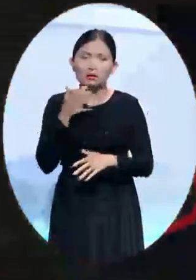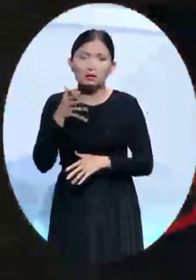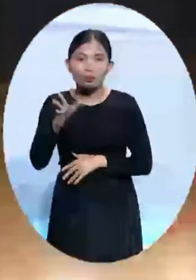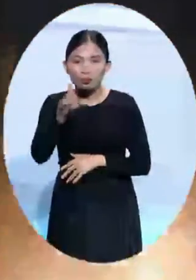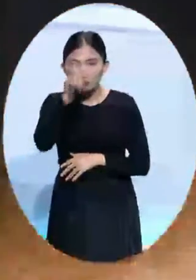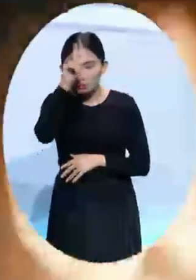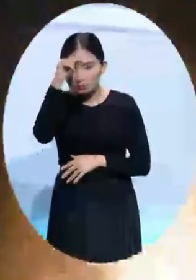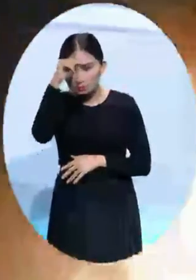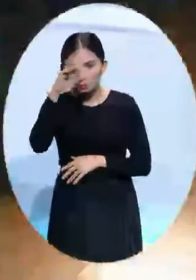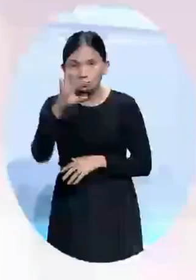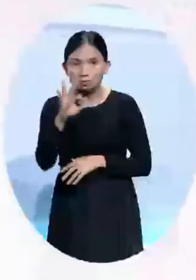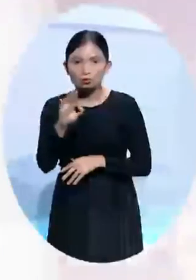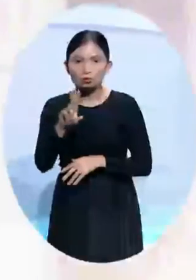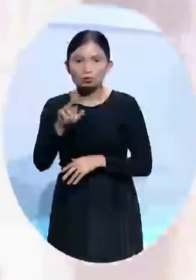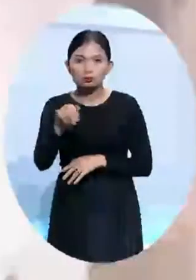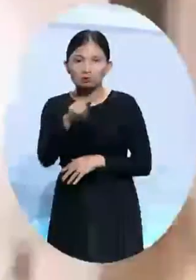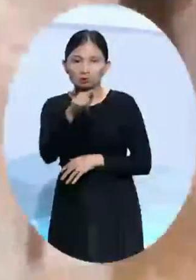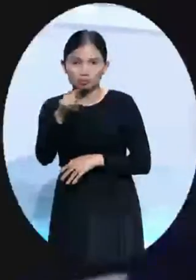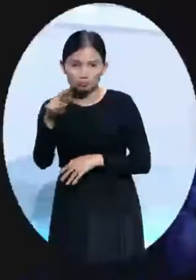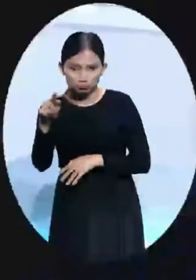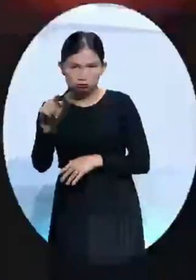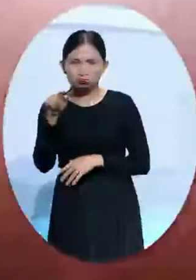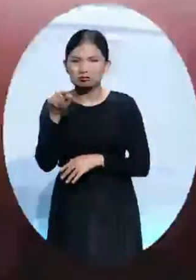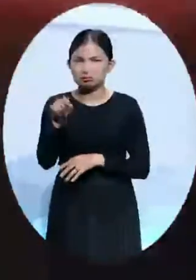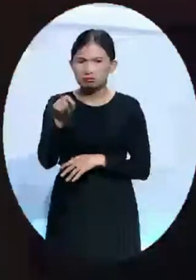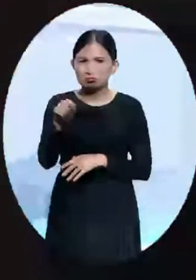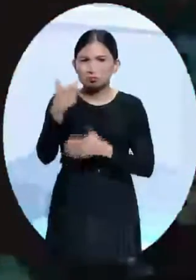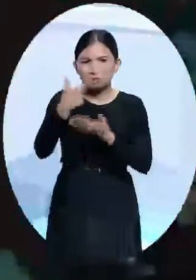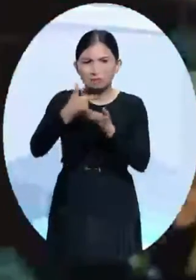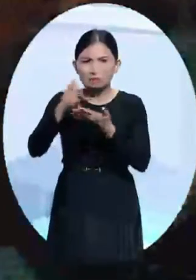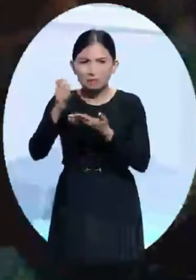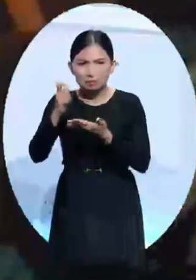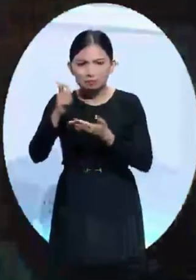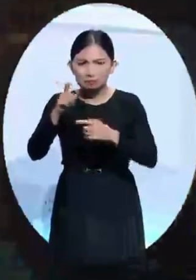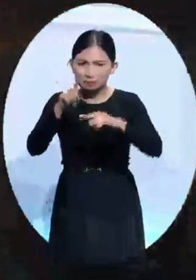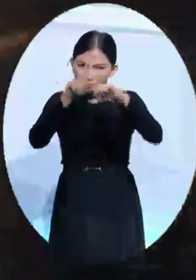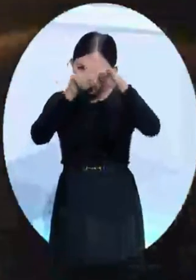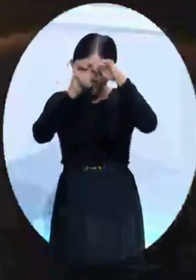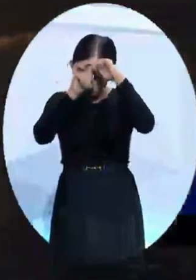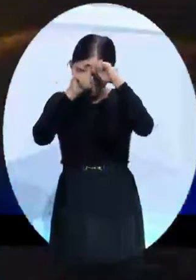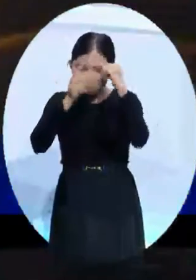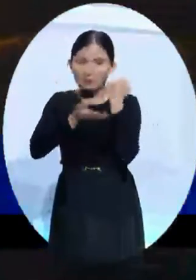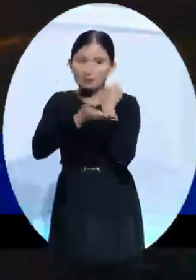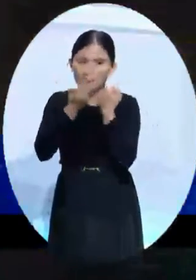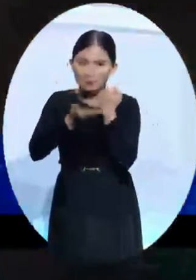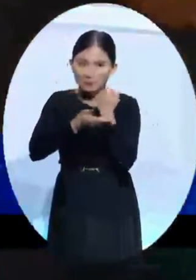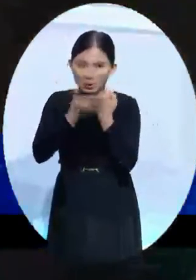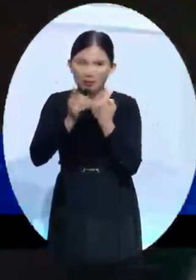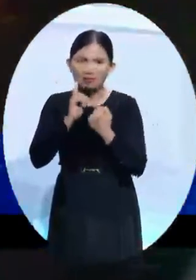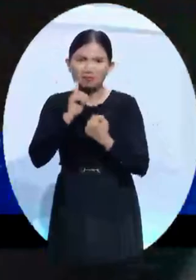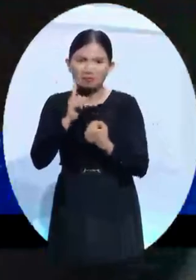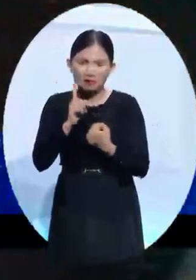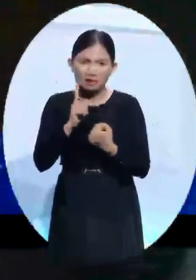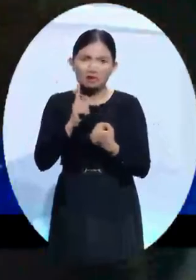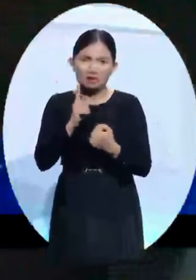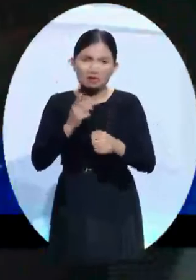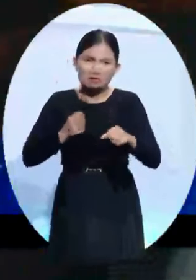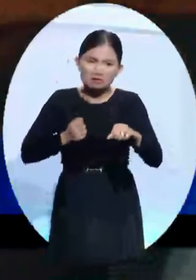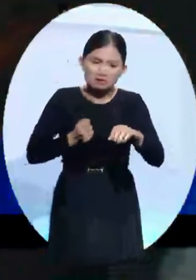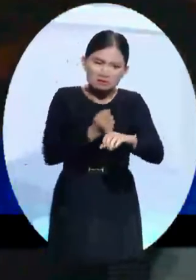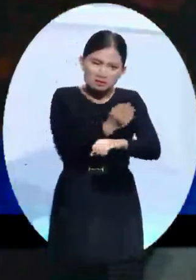Tụng, khi đó là giám đốc y tế Bắc Bộ. Phải mổ cưa gấp đạn và khâu vết thương cho hàng chục chiến